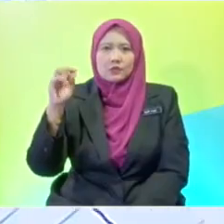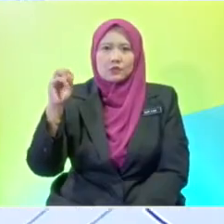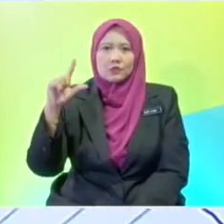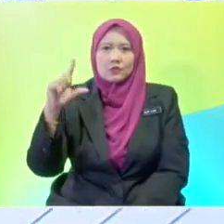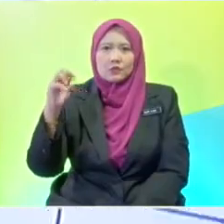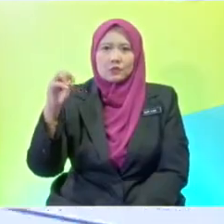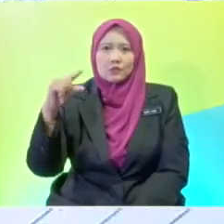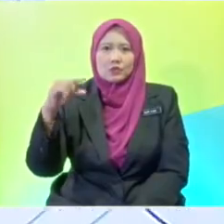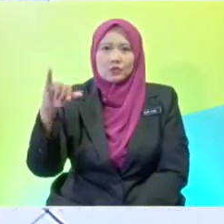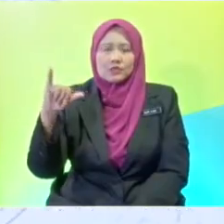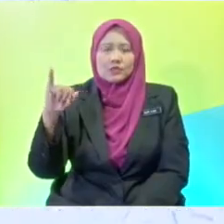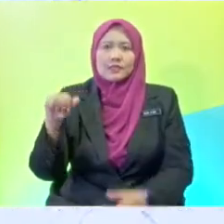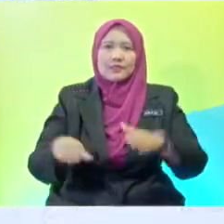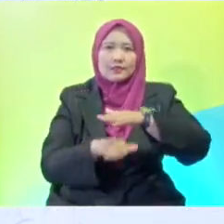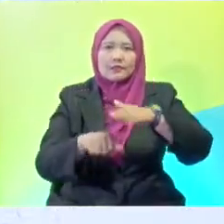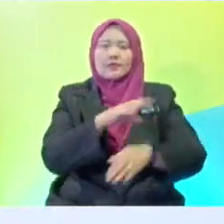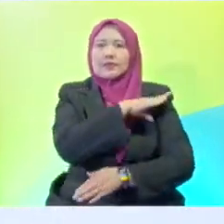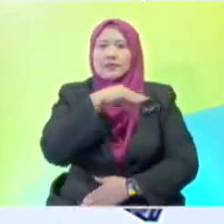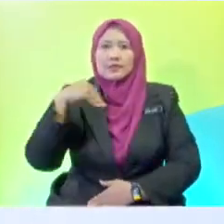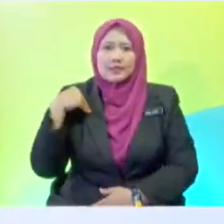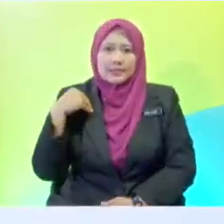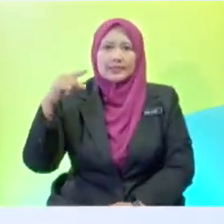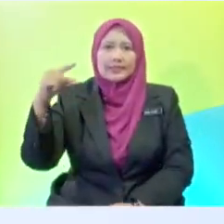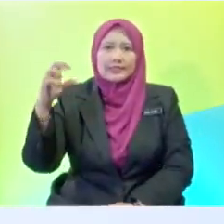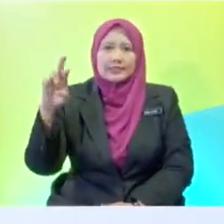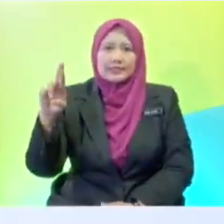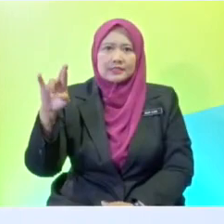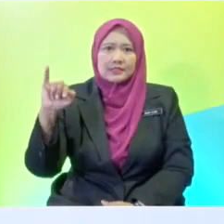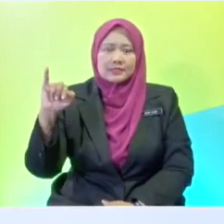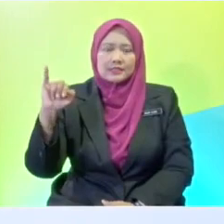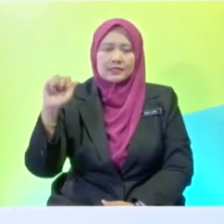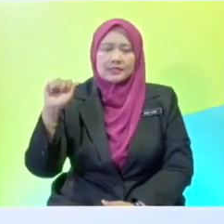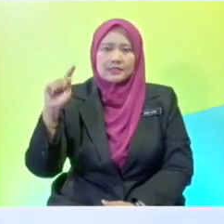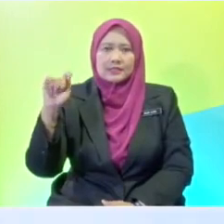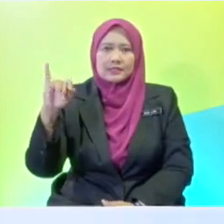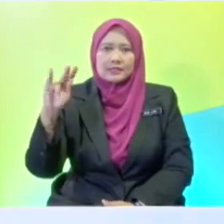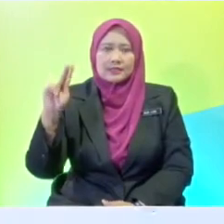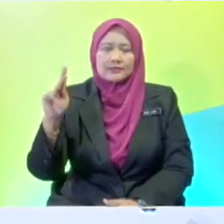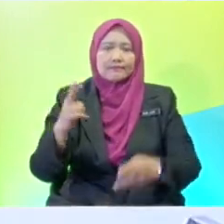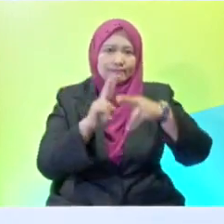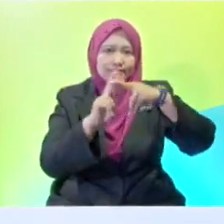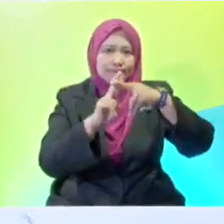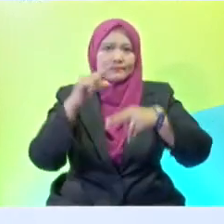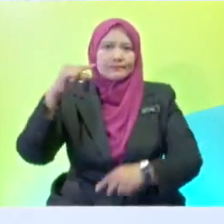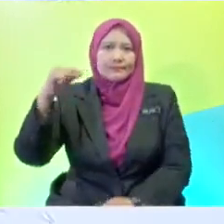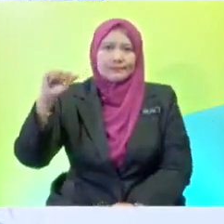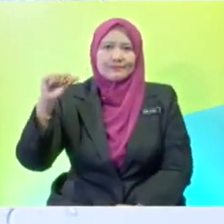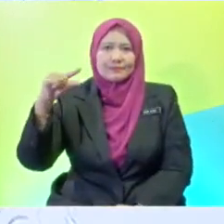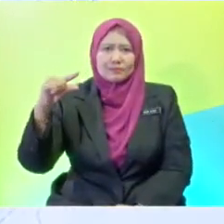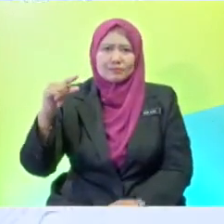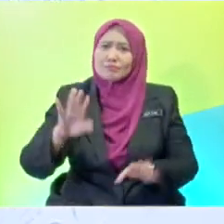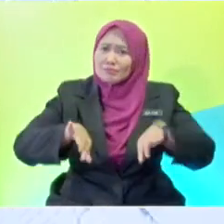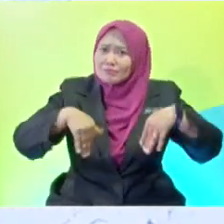mungkin ada yang tanya yang bagaimanakah ini dan pastinya fakta menariknya hanya